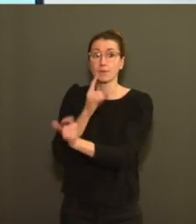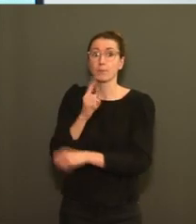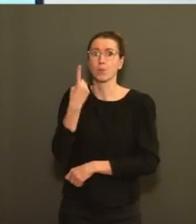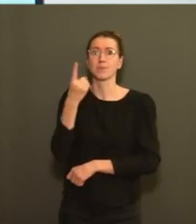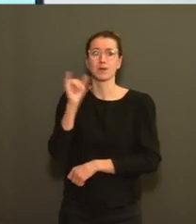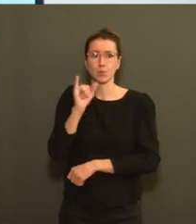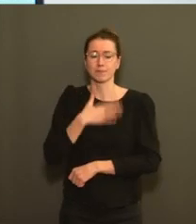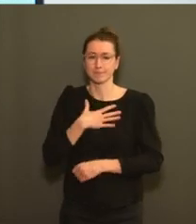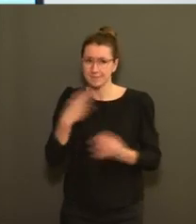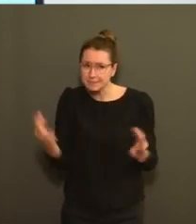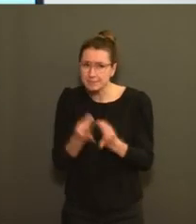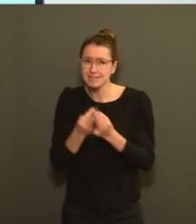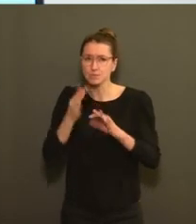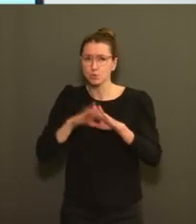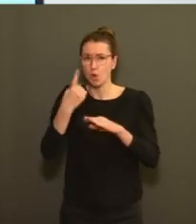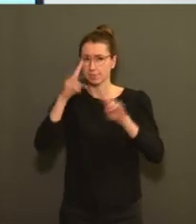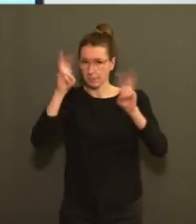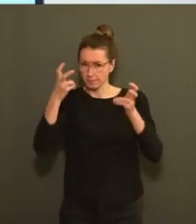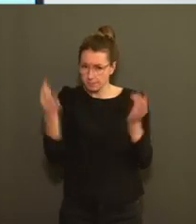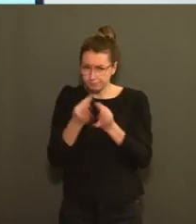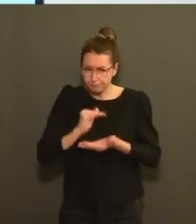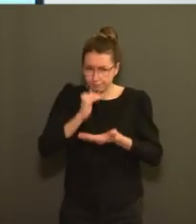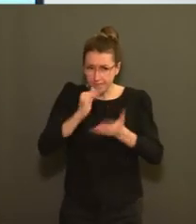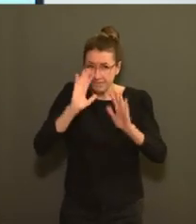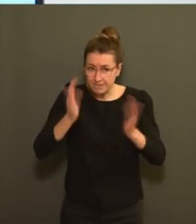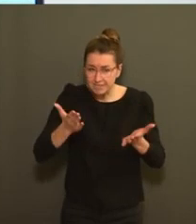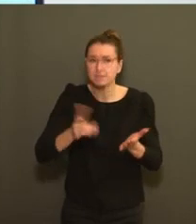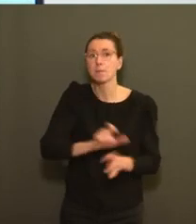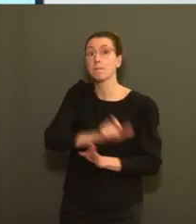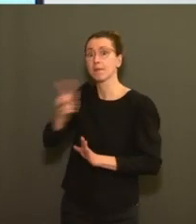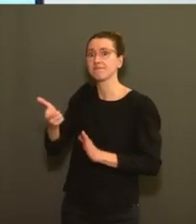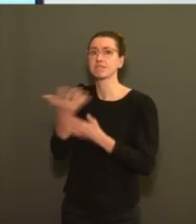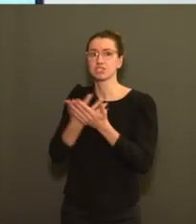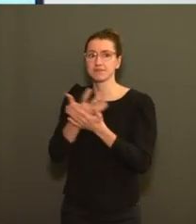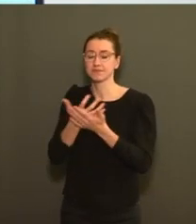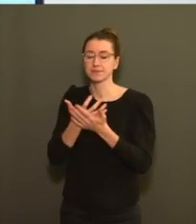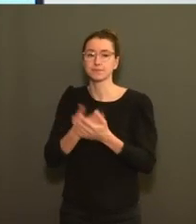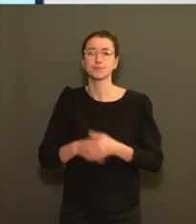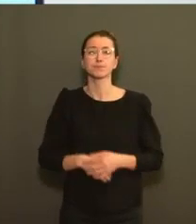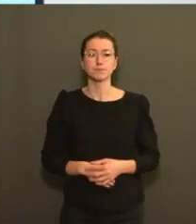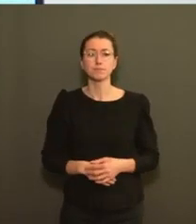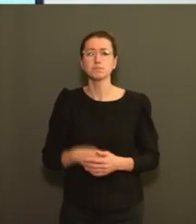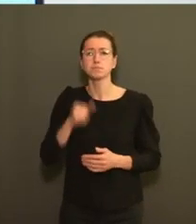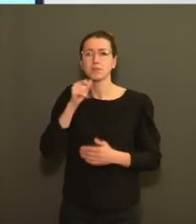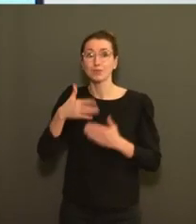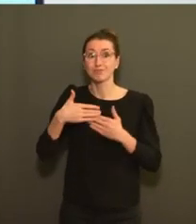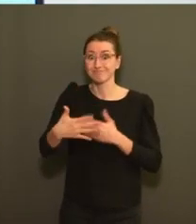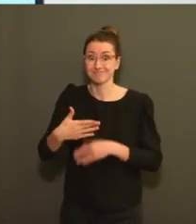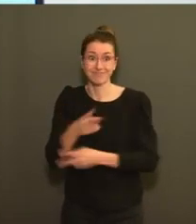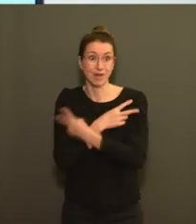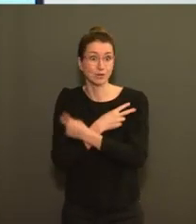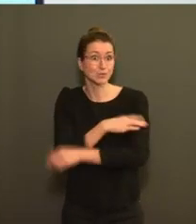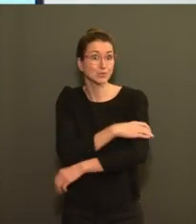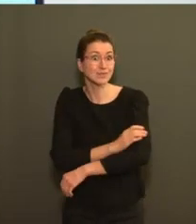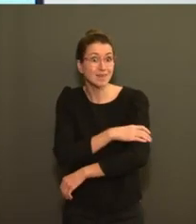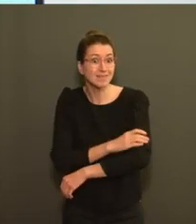eux-mêmes. Nous sommes à quelques jours des vacances de Toussaint, prolongées d'une part et d'autre part précédées en communauté française